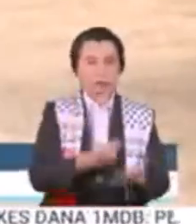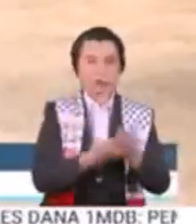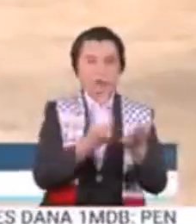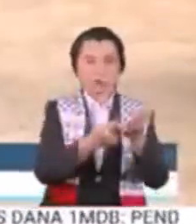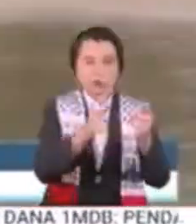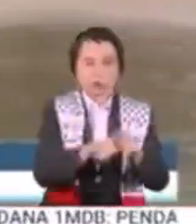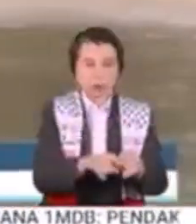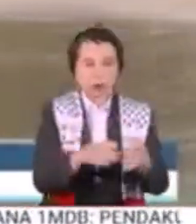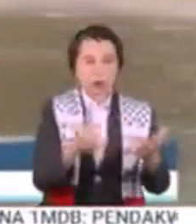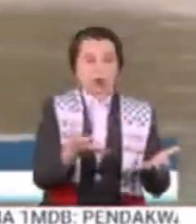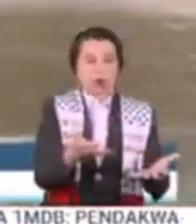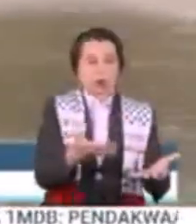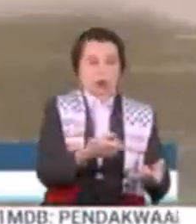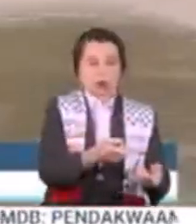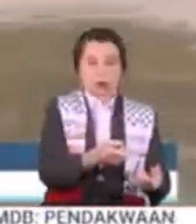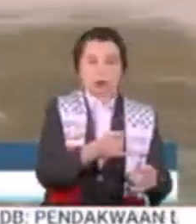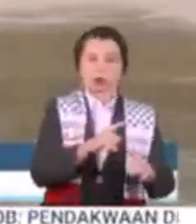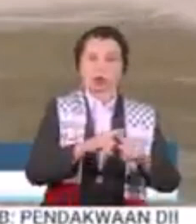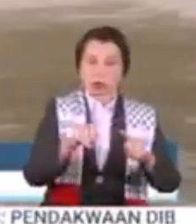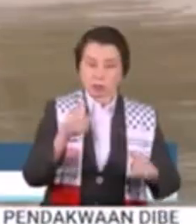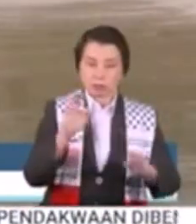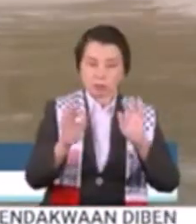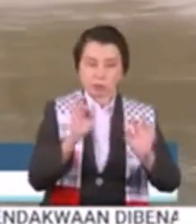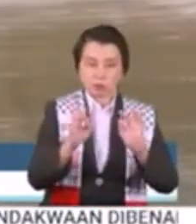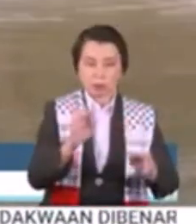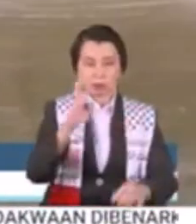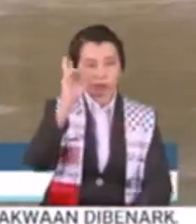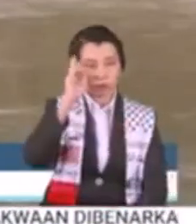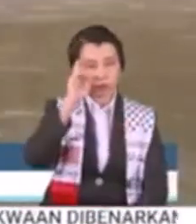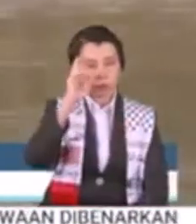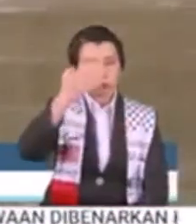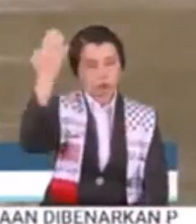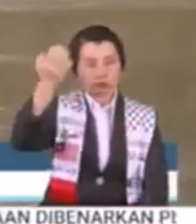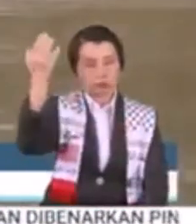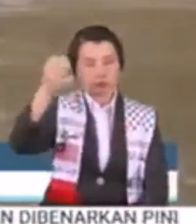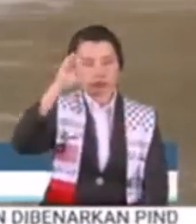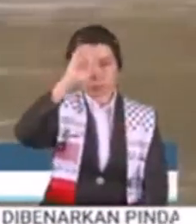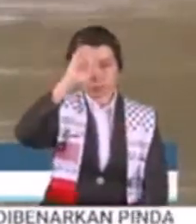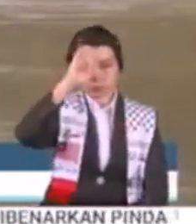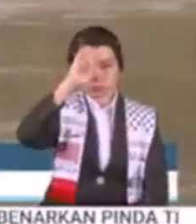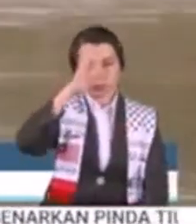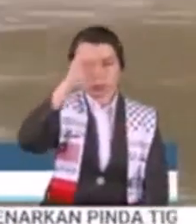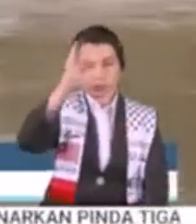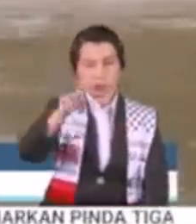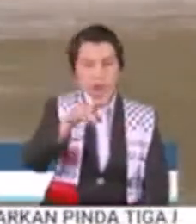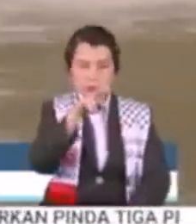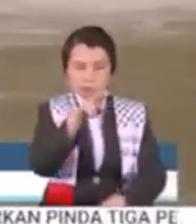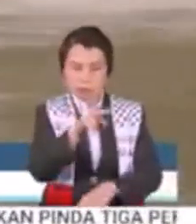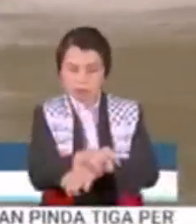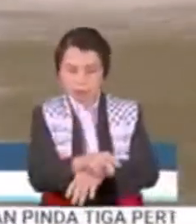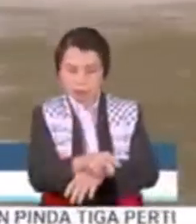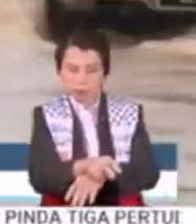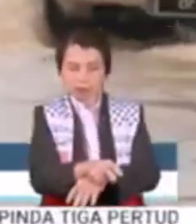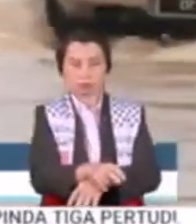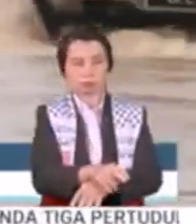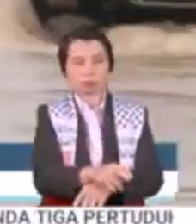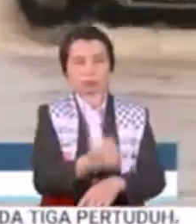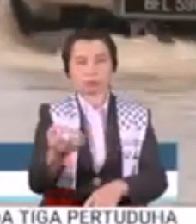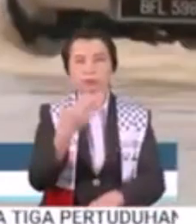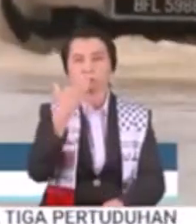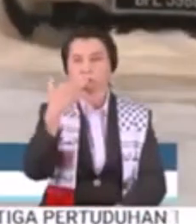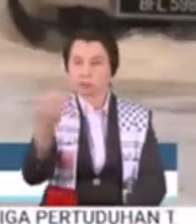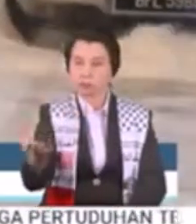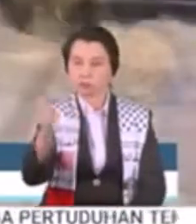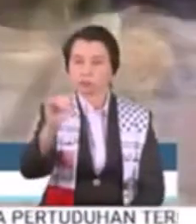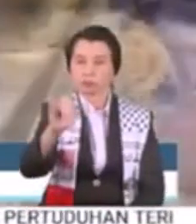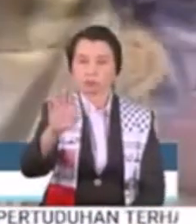di luar dugaan, di luar jangkaan kita lah. Tapi kalau seperti kebiasaannya, insyaAllah kajian Gepah senasa menanganinya. Dan terima kasih kepada